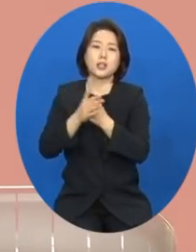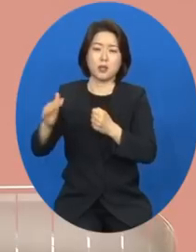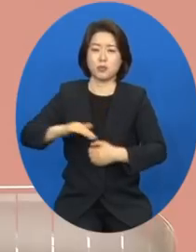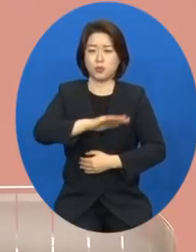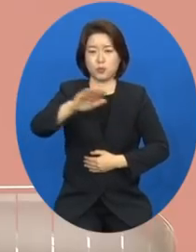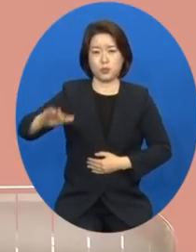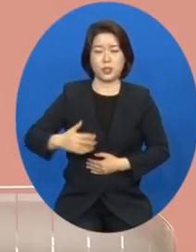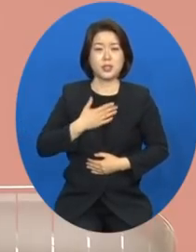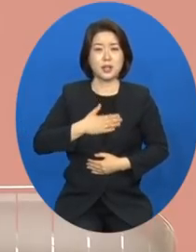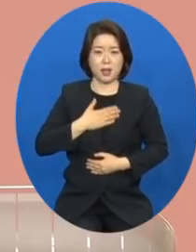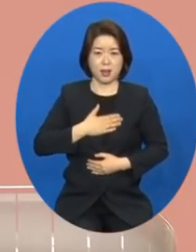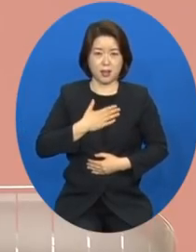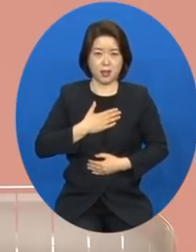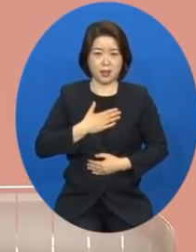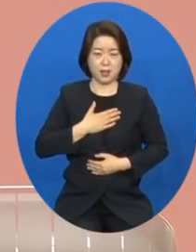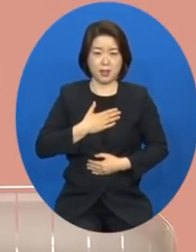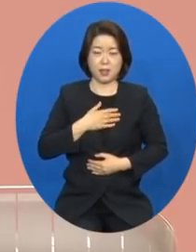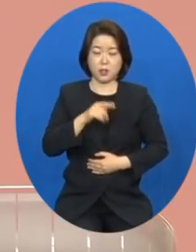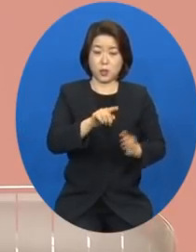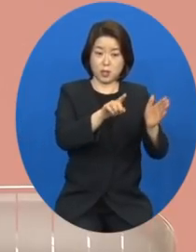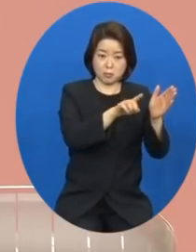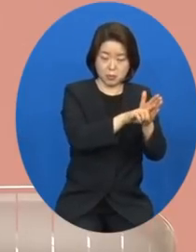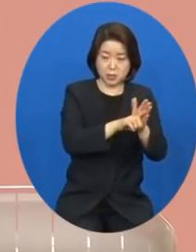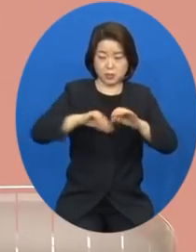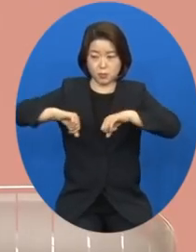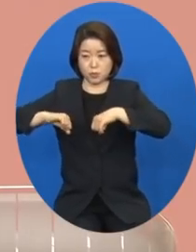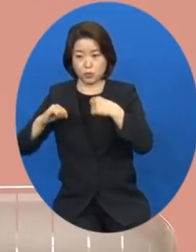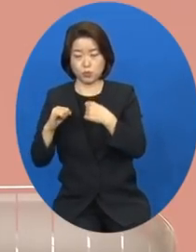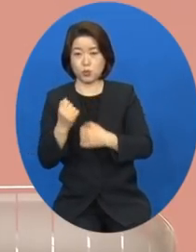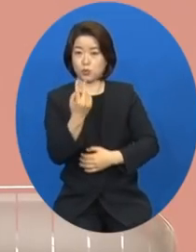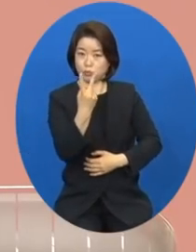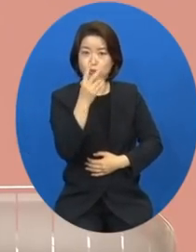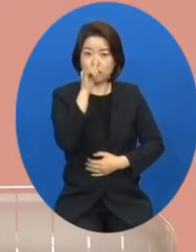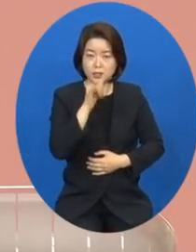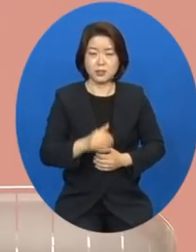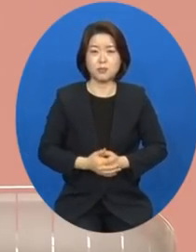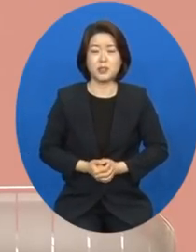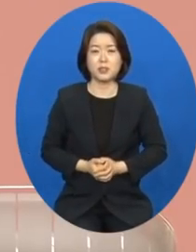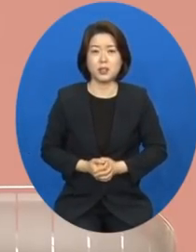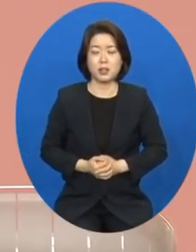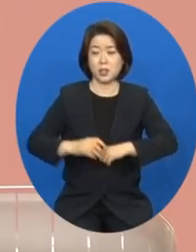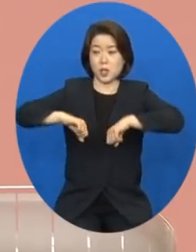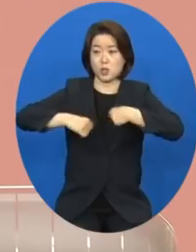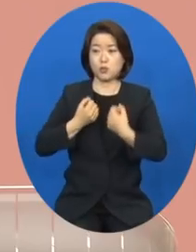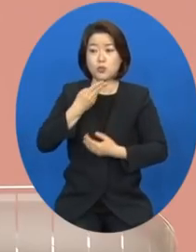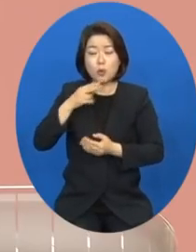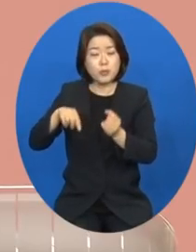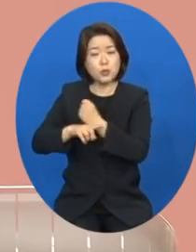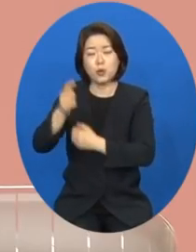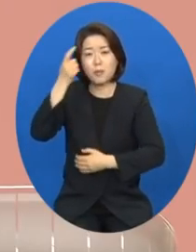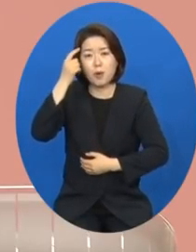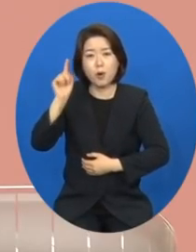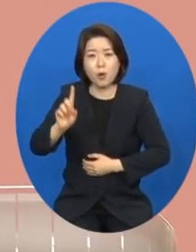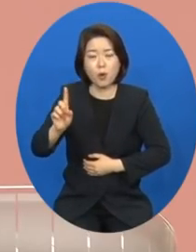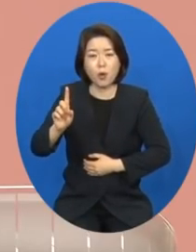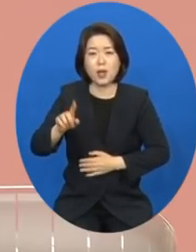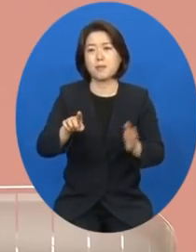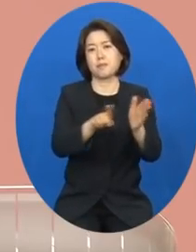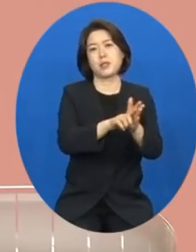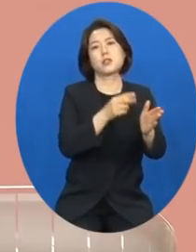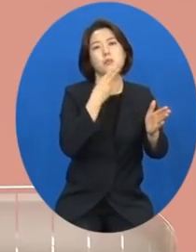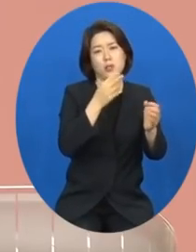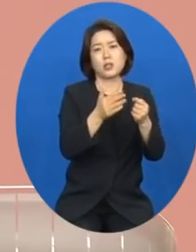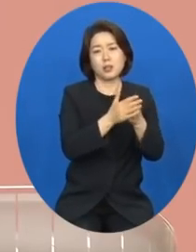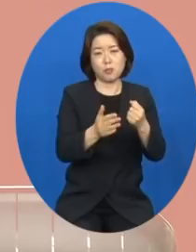압니다 여기에 믿음과 순종 2 가지로 얘기하고 있어요 그들이 순종하지 않은 이유가 뭐냐면 믿지 않았다는 거에요